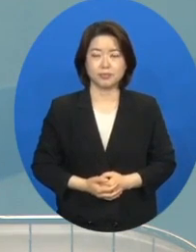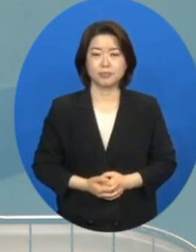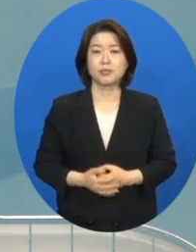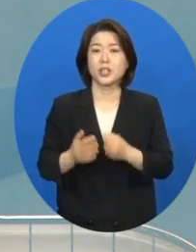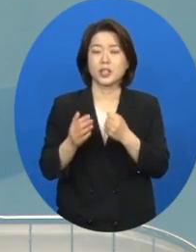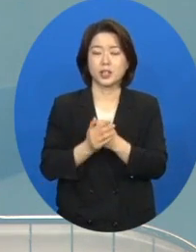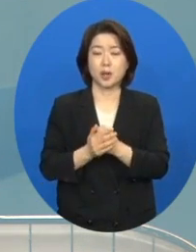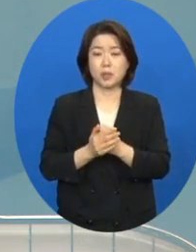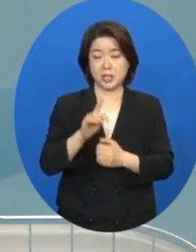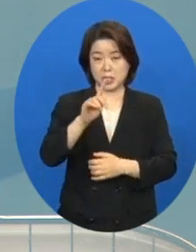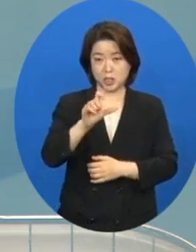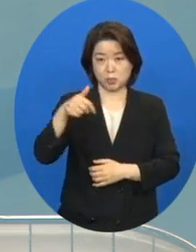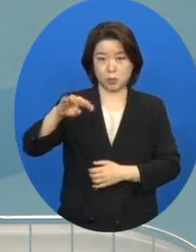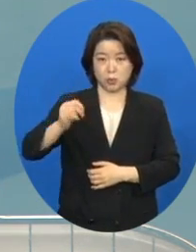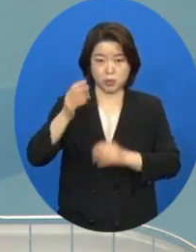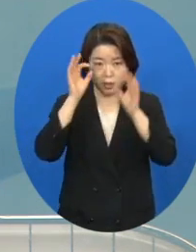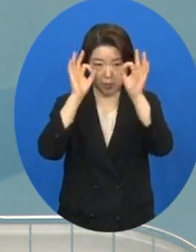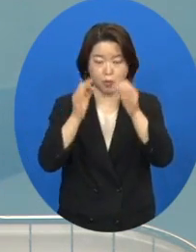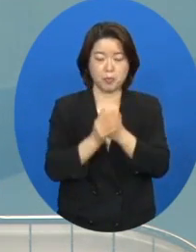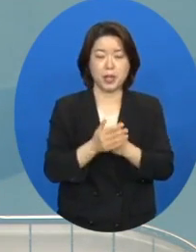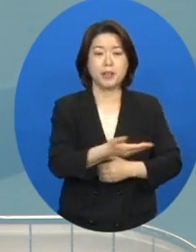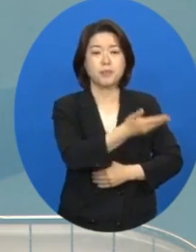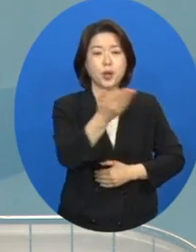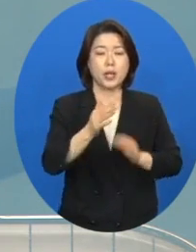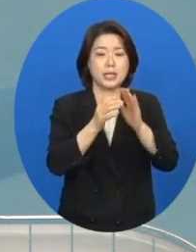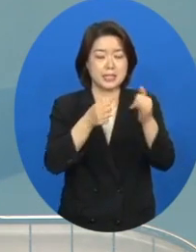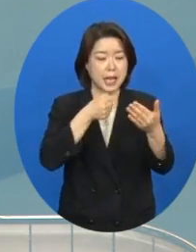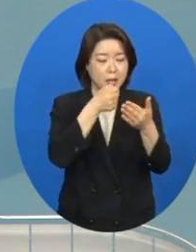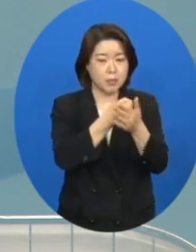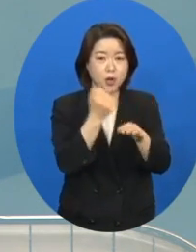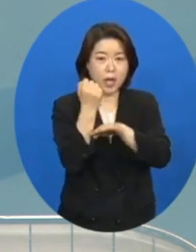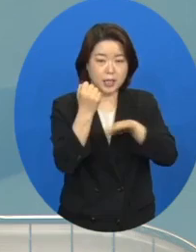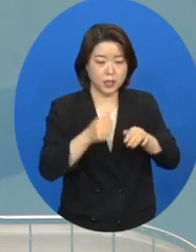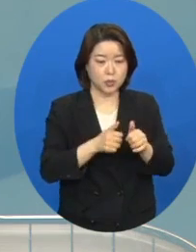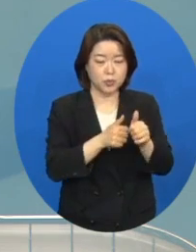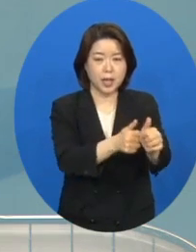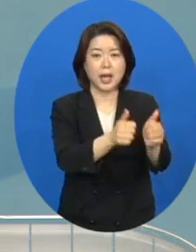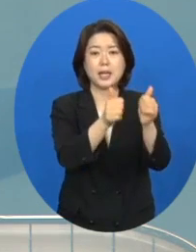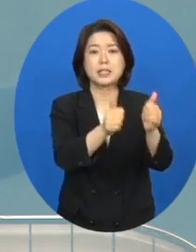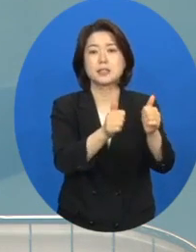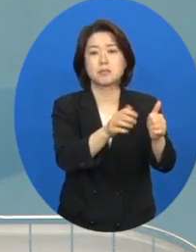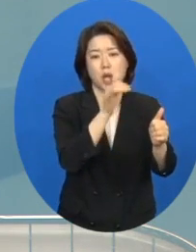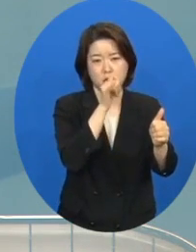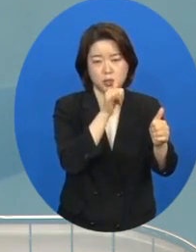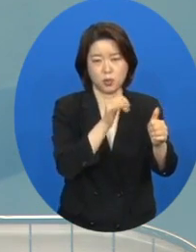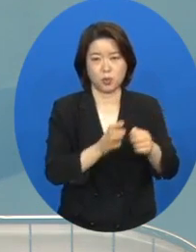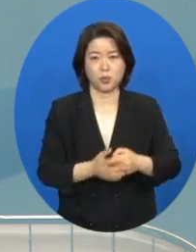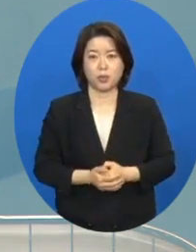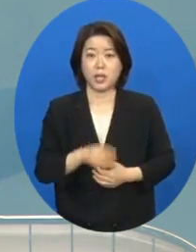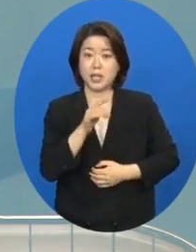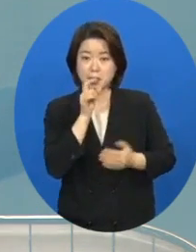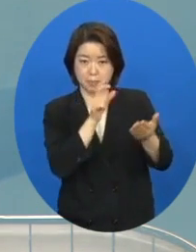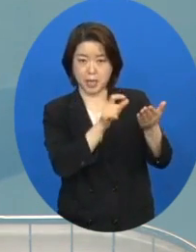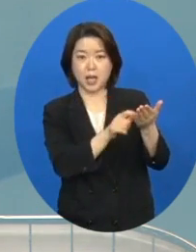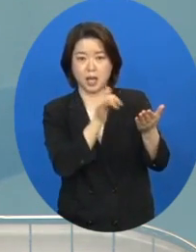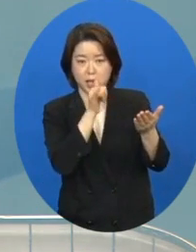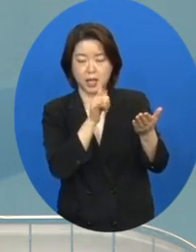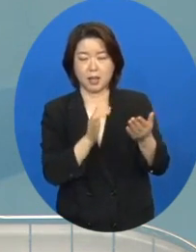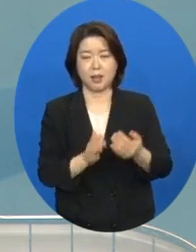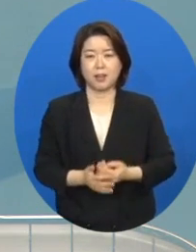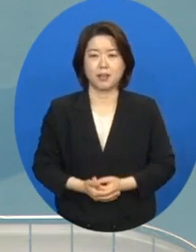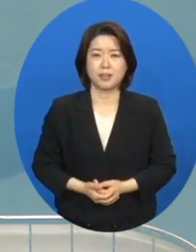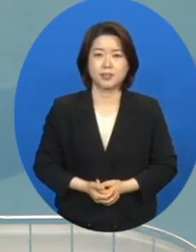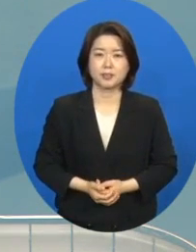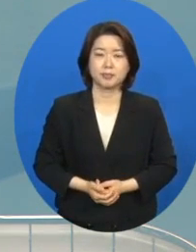그래서 15절에 보면 너희는 사람이 정한 기준을 따라 심판한다, 그렇게 말씀한 겁니다.